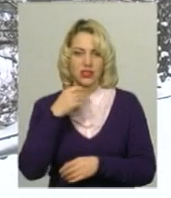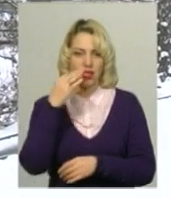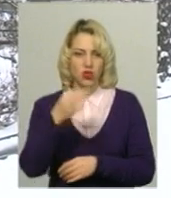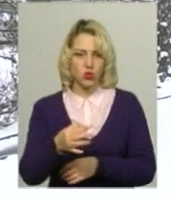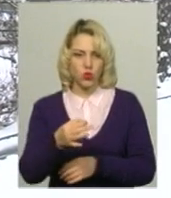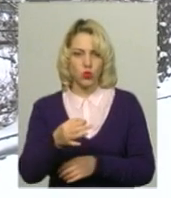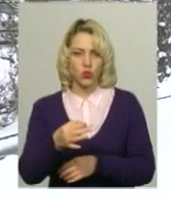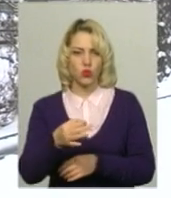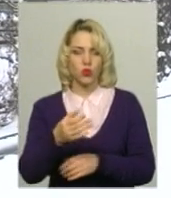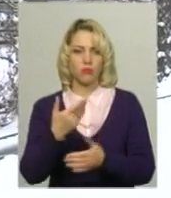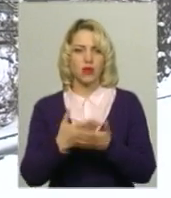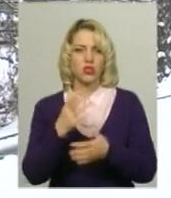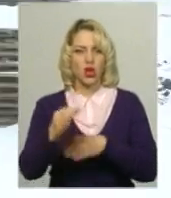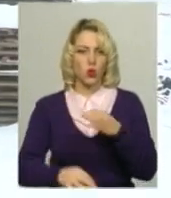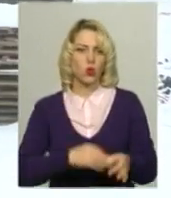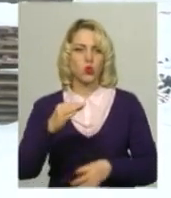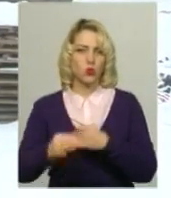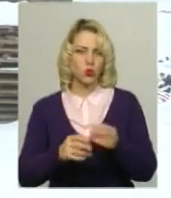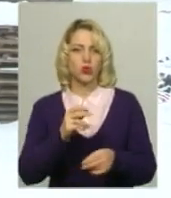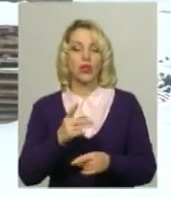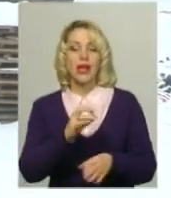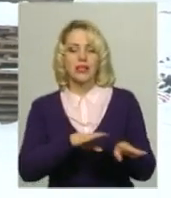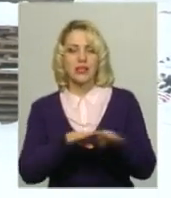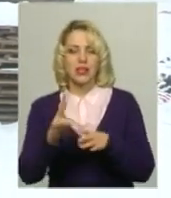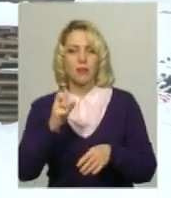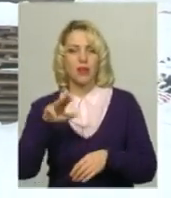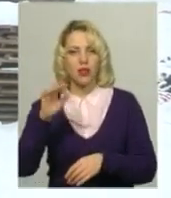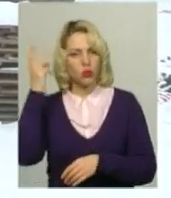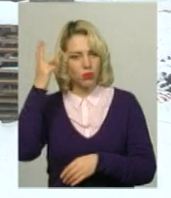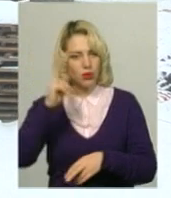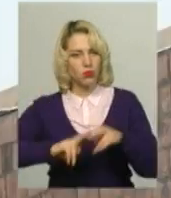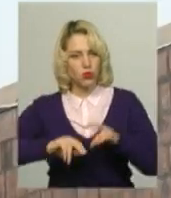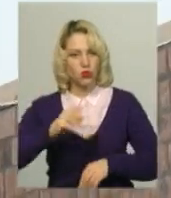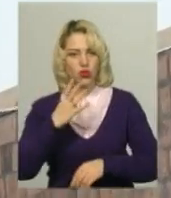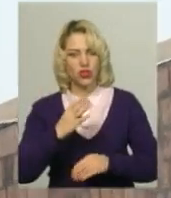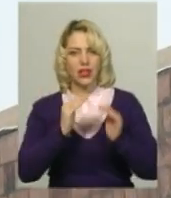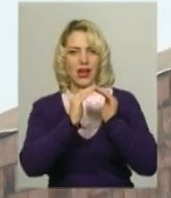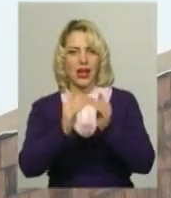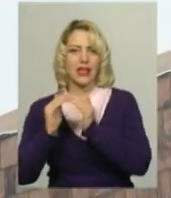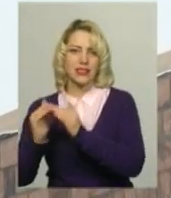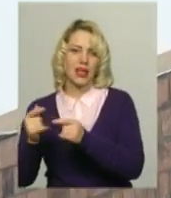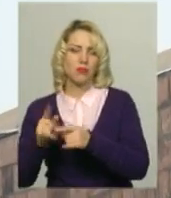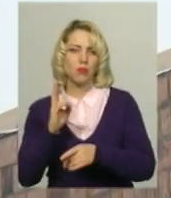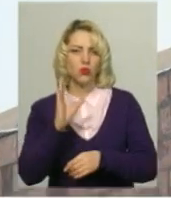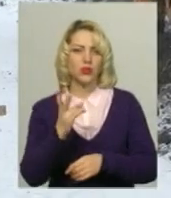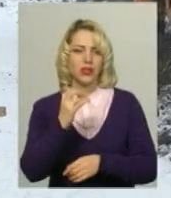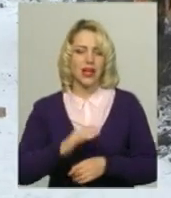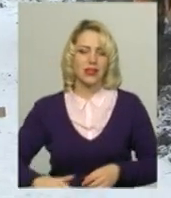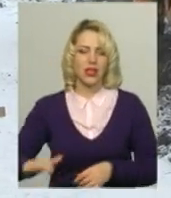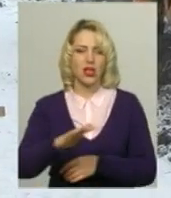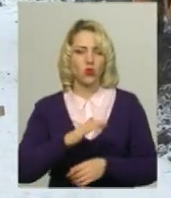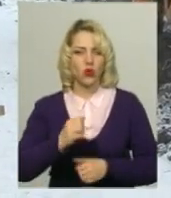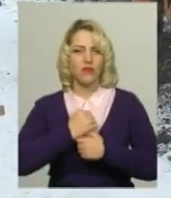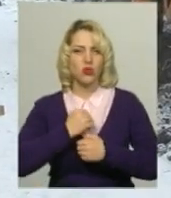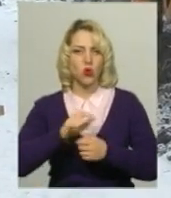майже круглосуточно. За стандартами НАТО у Хмельницькому будують чотири казарми. Розташуються вони на території військового